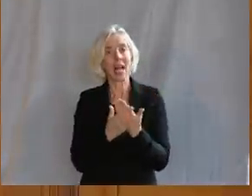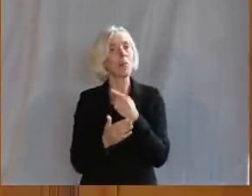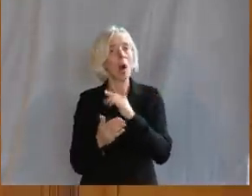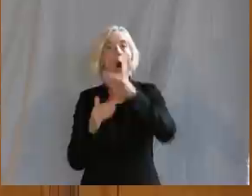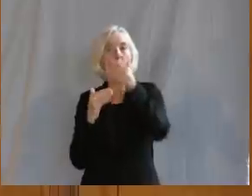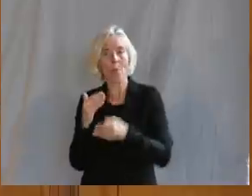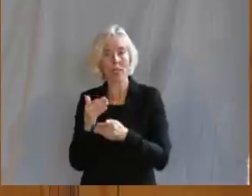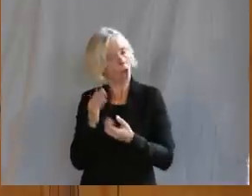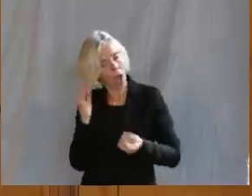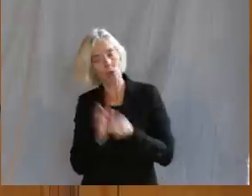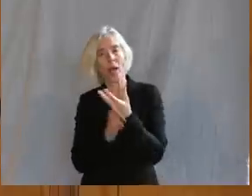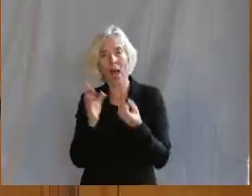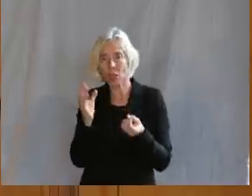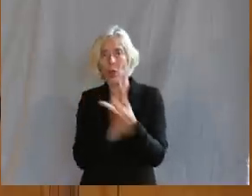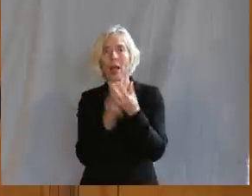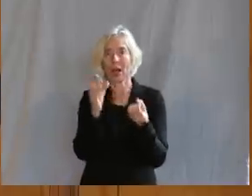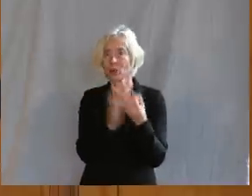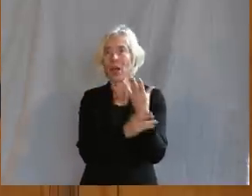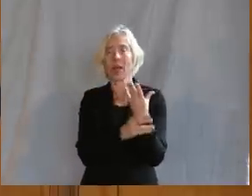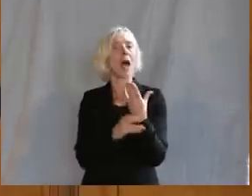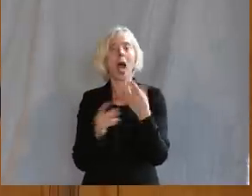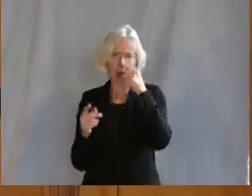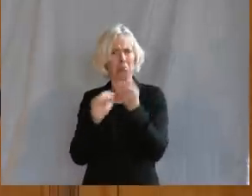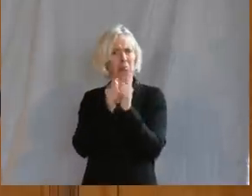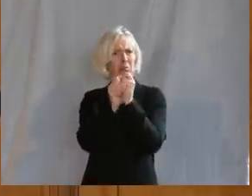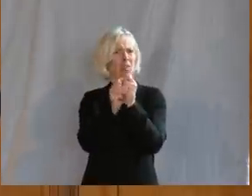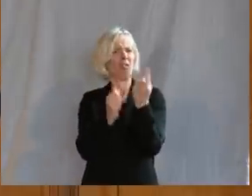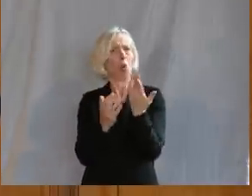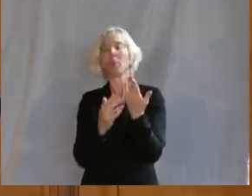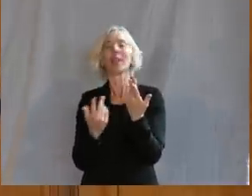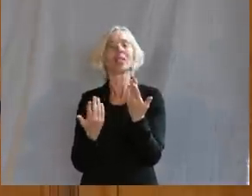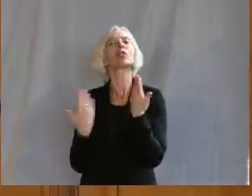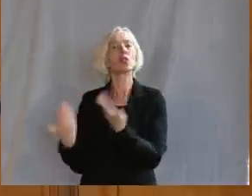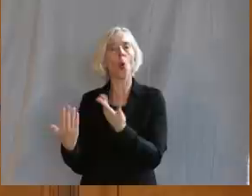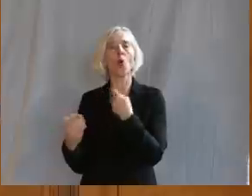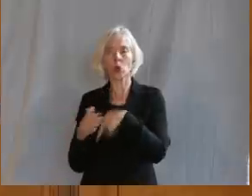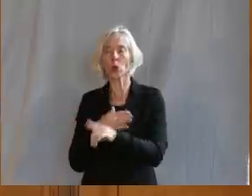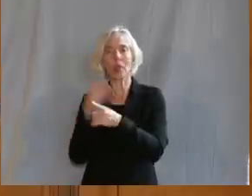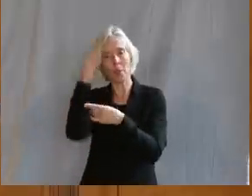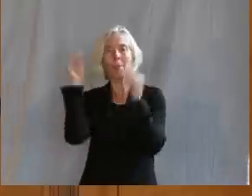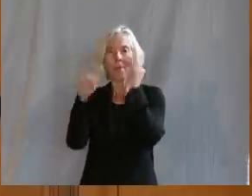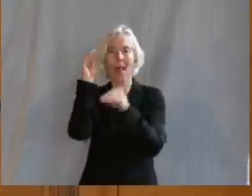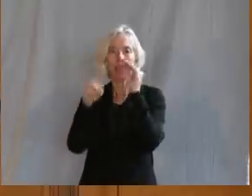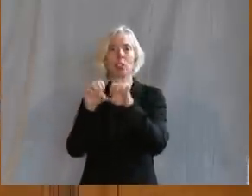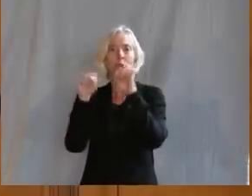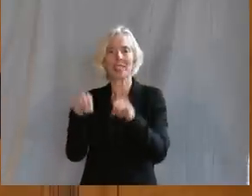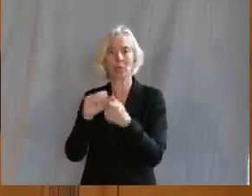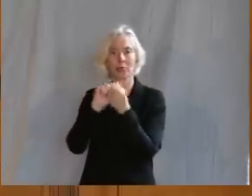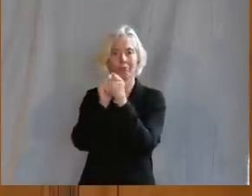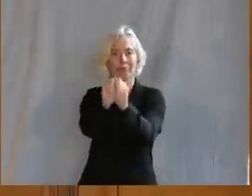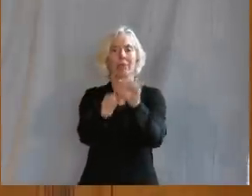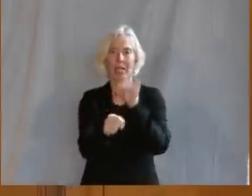Fehler, da ist nichts verloren gegangen, das ist einfach derzeit das derzeitige Meldesystem, das einfach zu Verzögerungen führt. Vielen